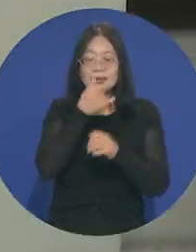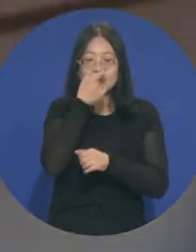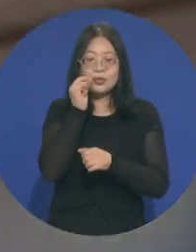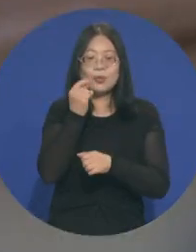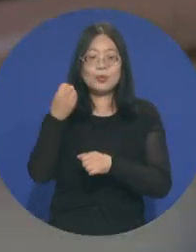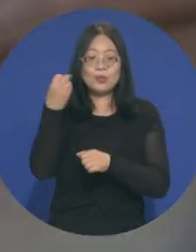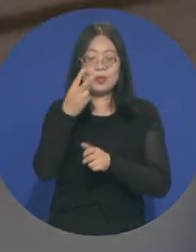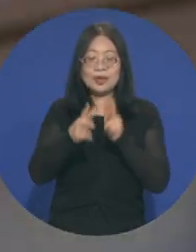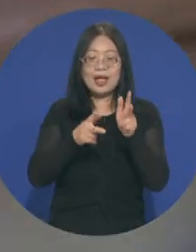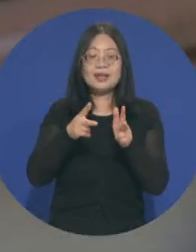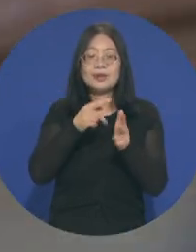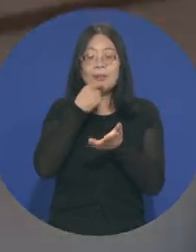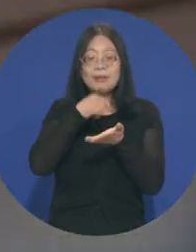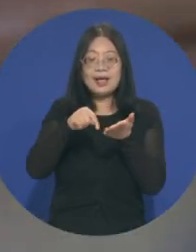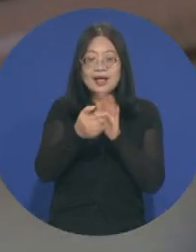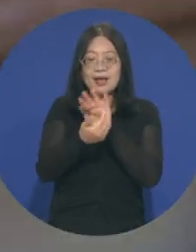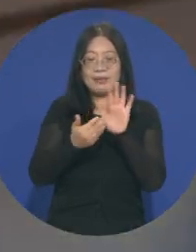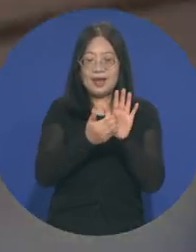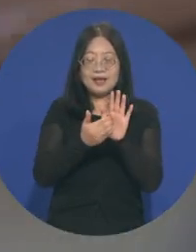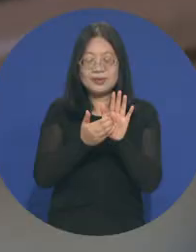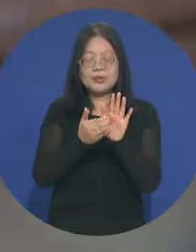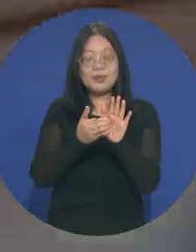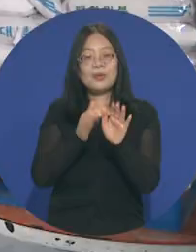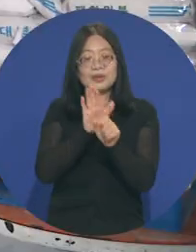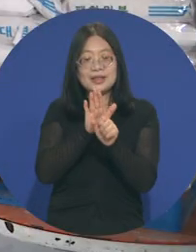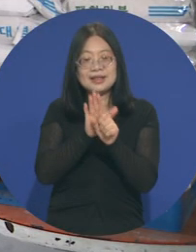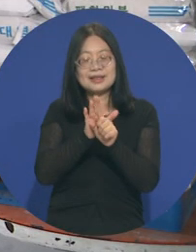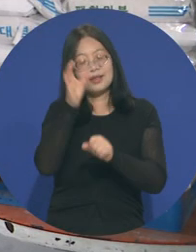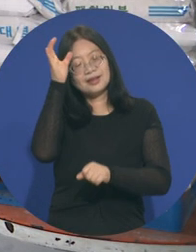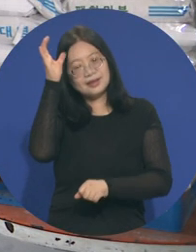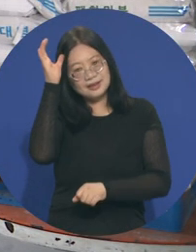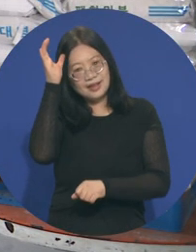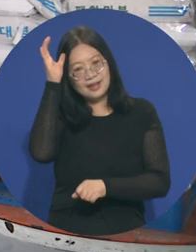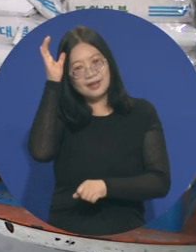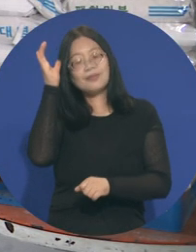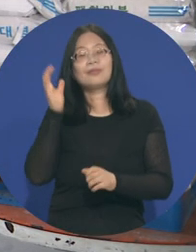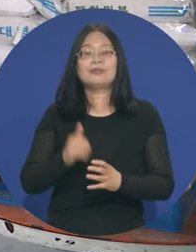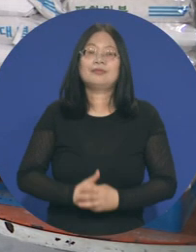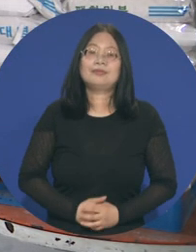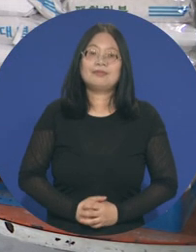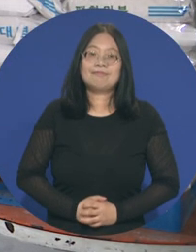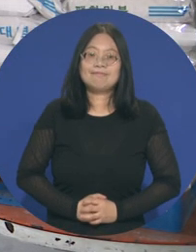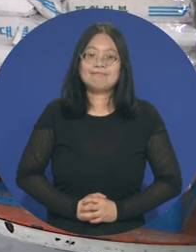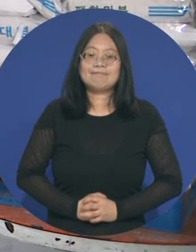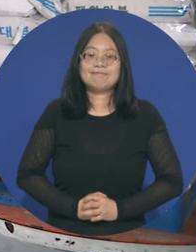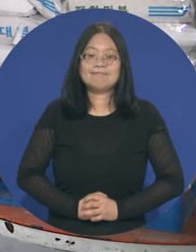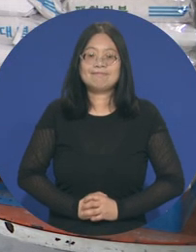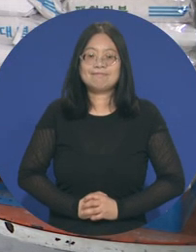산업재해 예방에도 톡톡히 기여하길 기대해봅니다. GTV 뉴스 이슬비입니다.